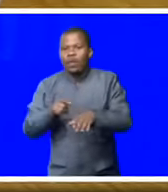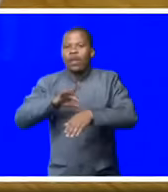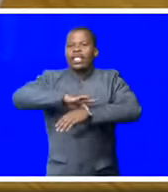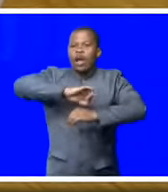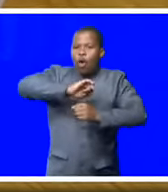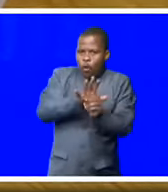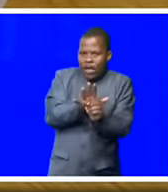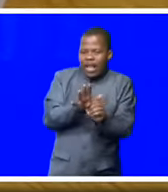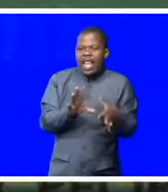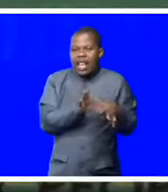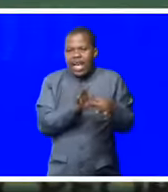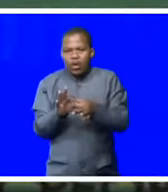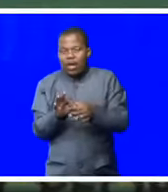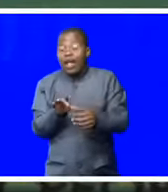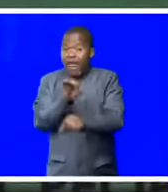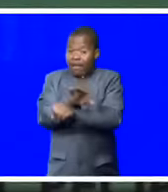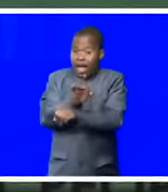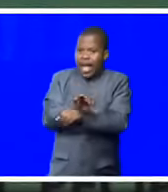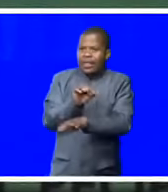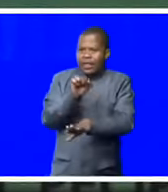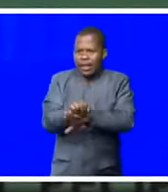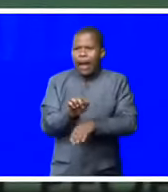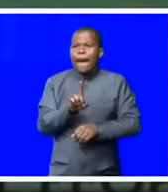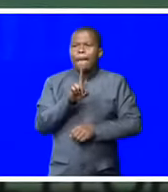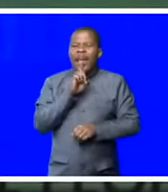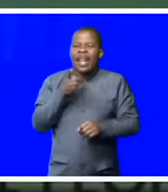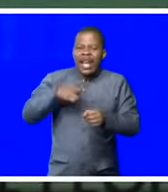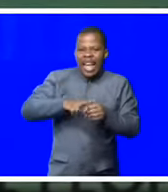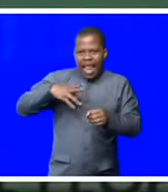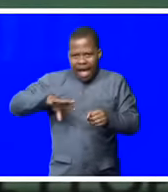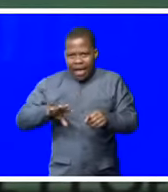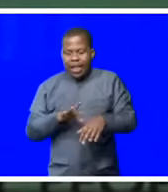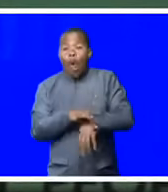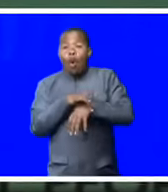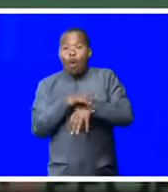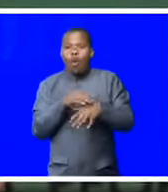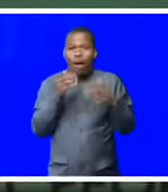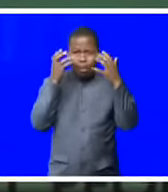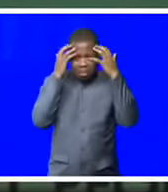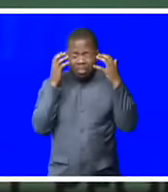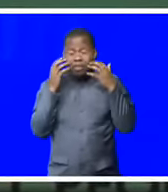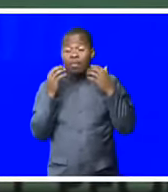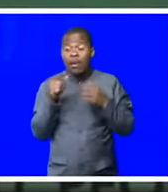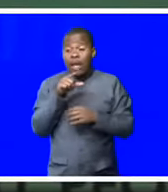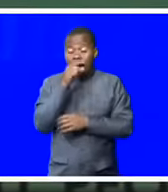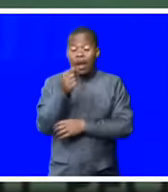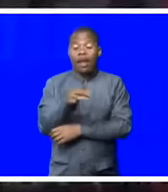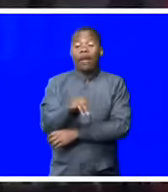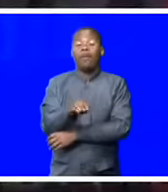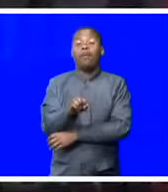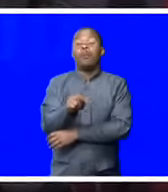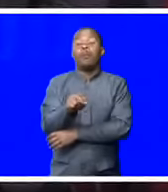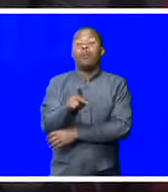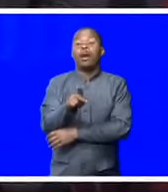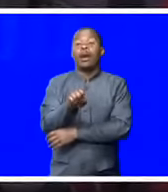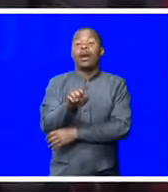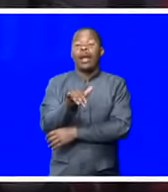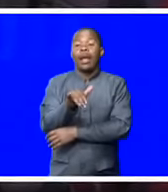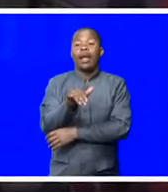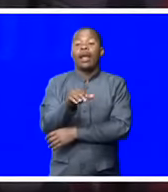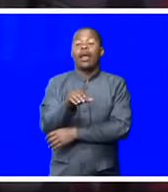kusedeke lokunye lapho asasite i-monkeypox ushito ukuthi i-monkeypox kulamanye emave kusho